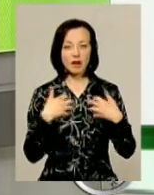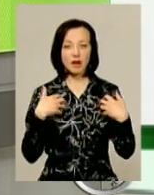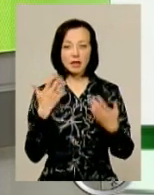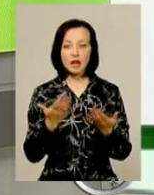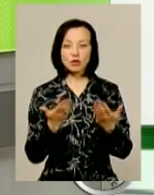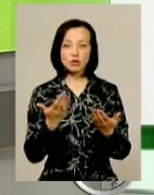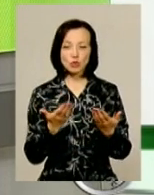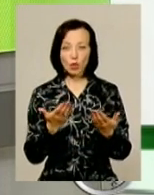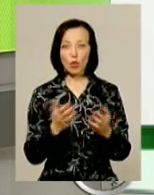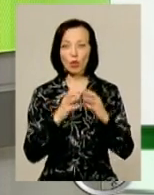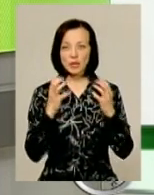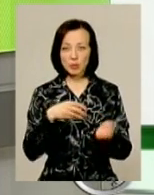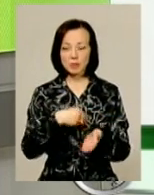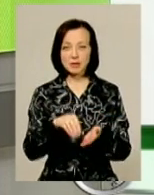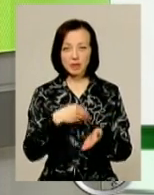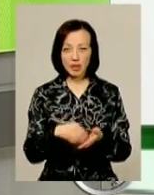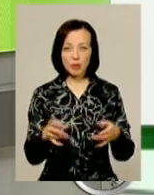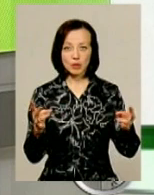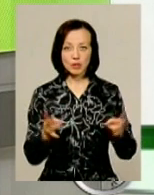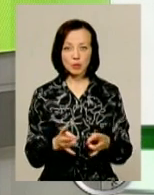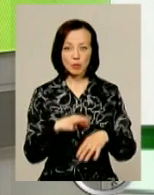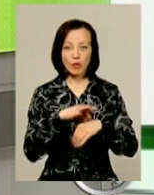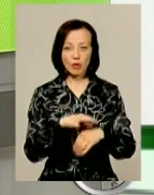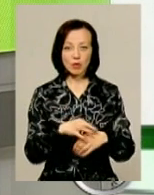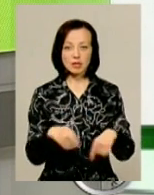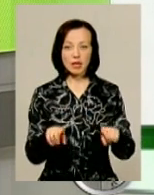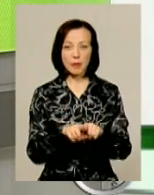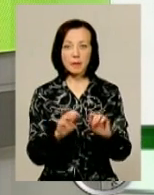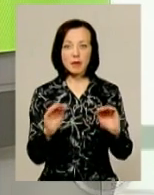утримуємо свинопоголів'я, то потрібно проводити